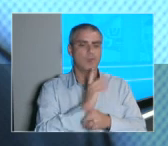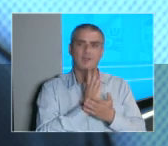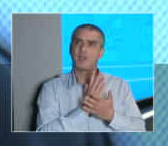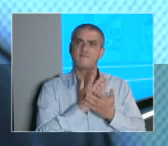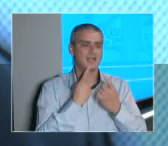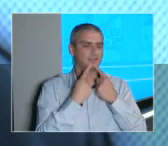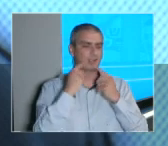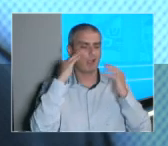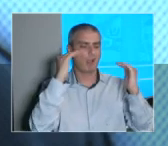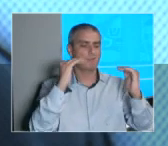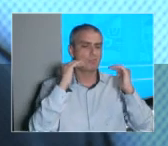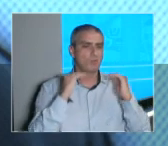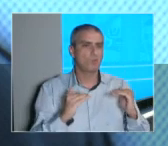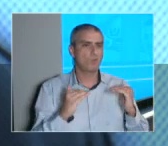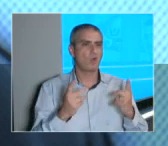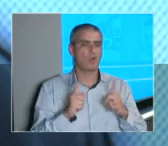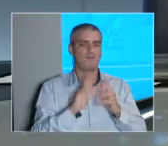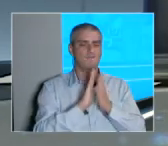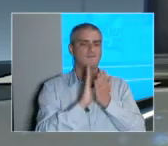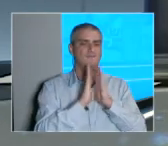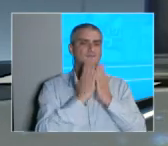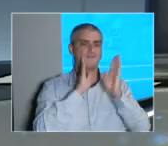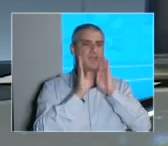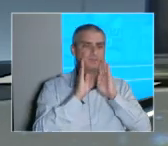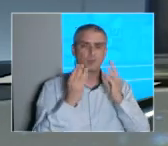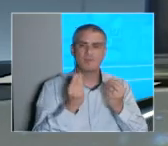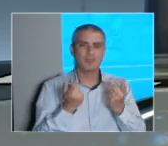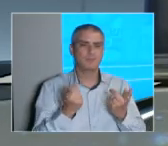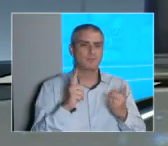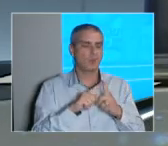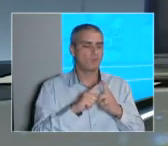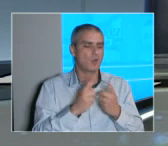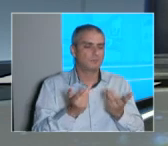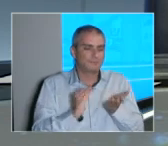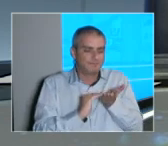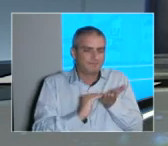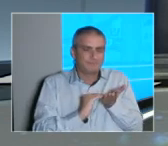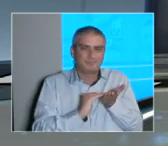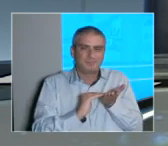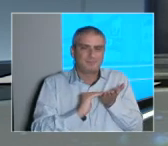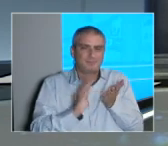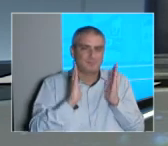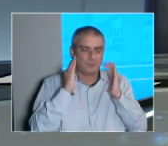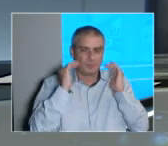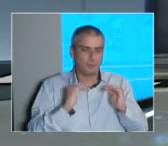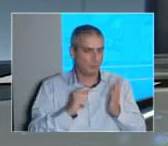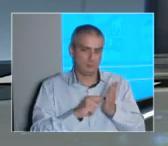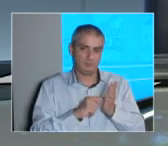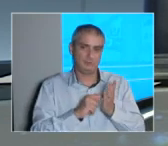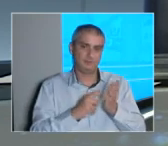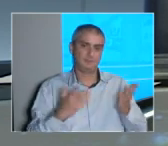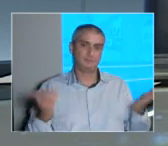פשוט שיח רדוד יותר, עידן הפייסבוק, עידן דברים שהם ברמת גירוי, בסף גירוי מאוד מאוד נמוך, ולכן